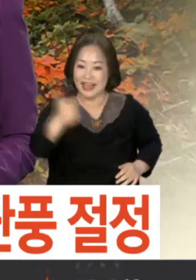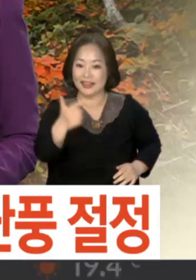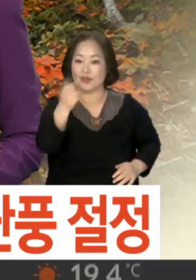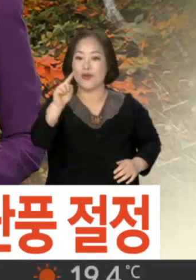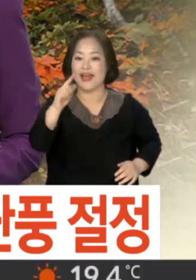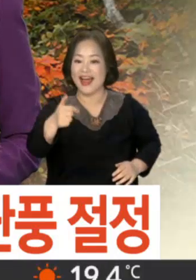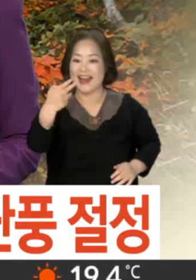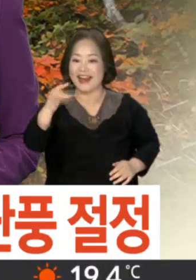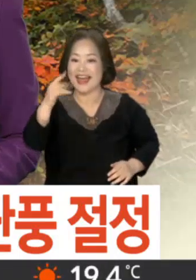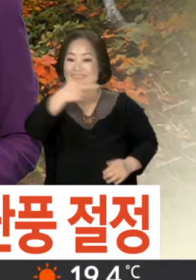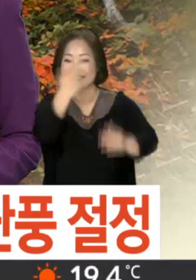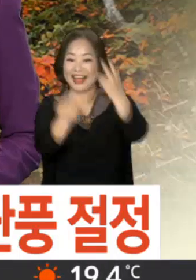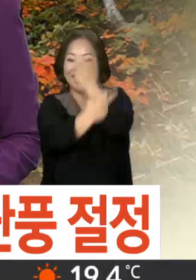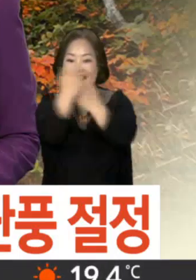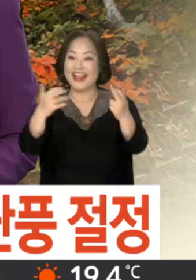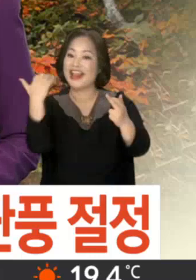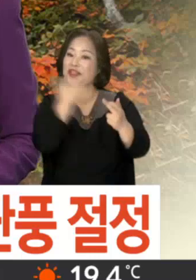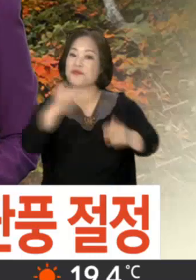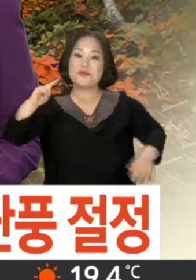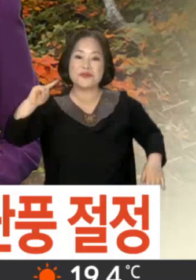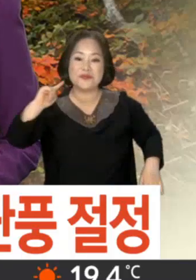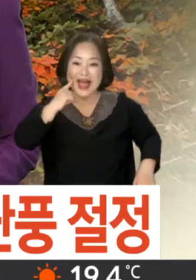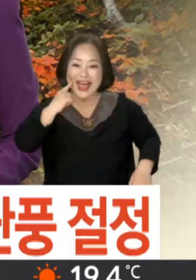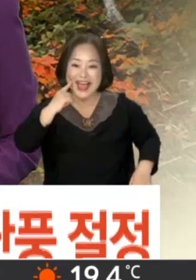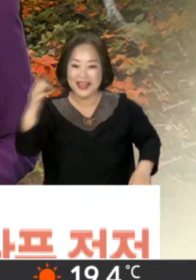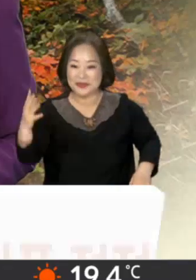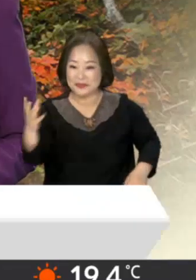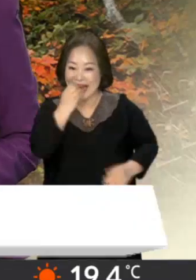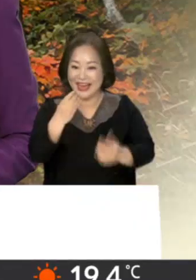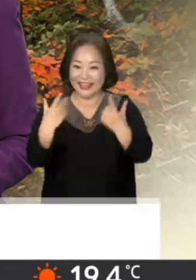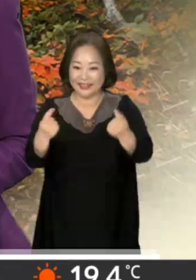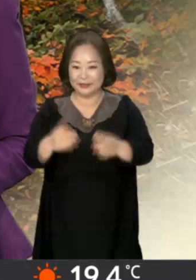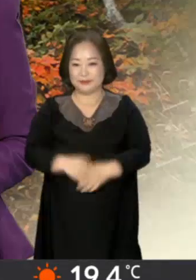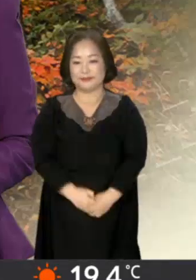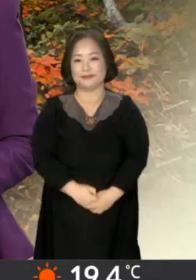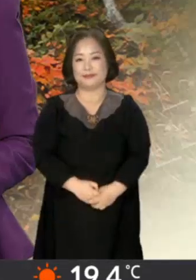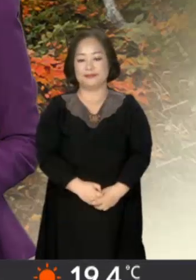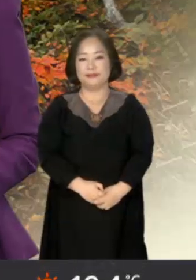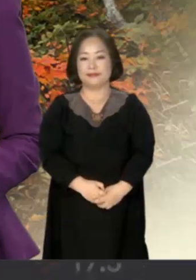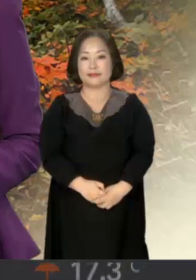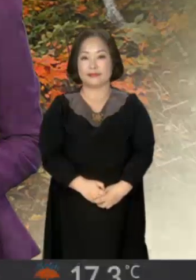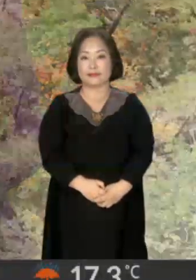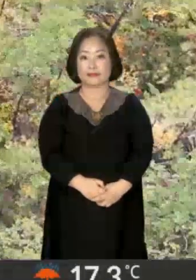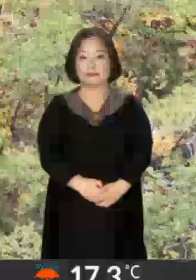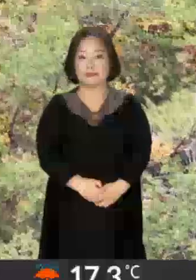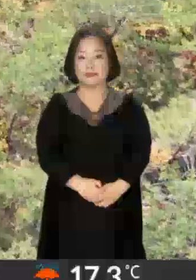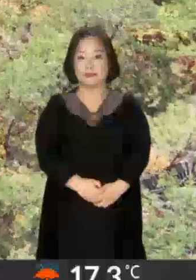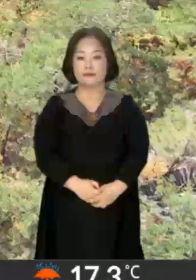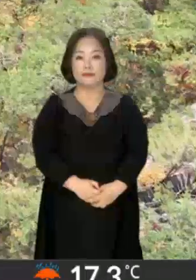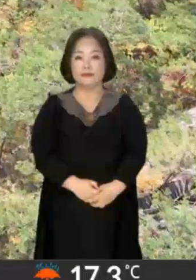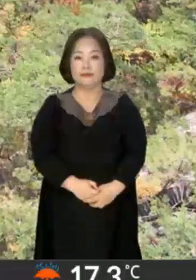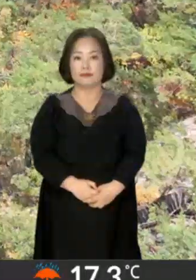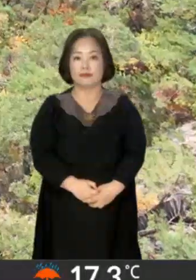단풍이 절정을 보이고 있는데요. 자세한 단풍 소식 김재훈 기자가 전해드립니다.